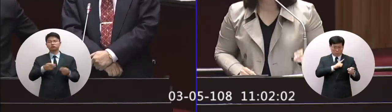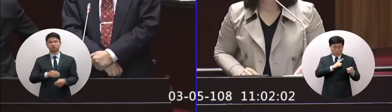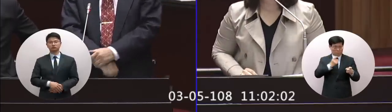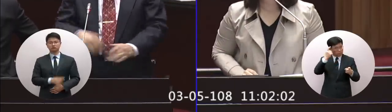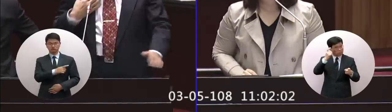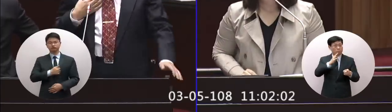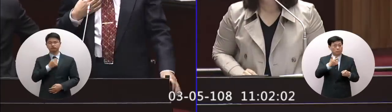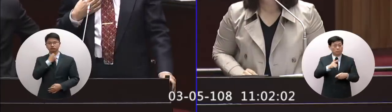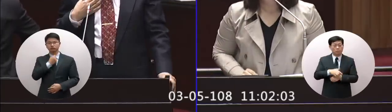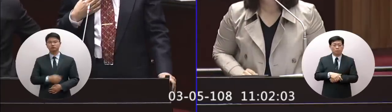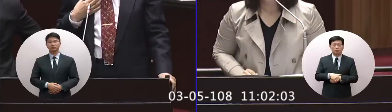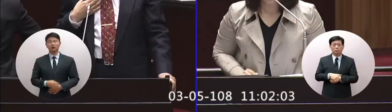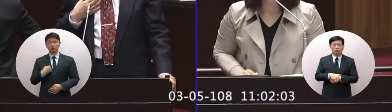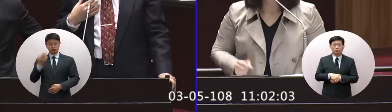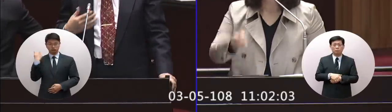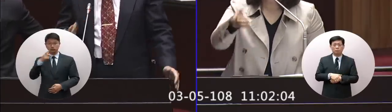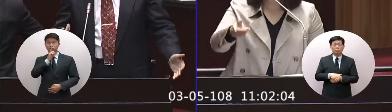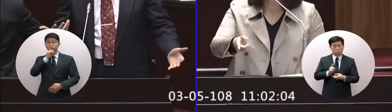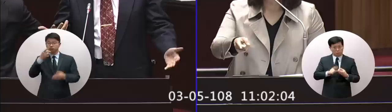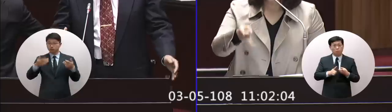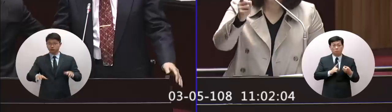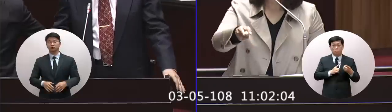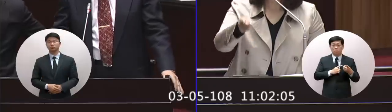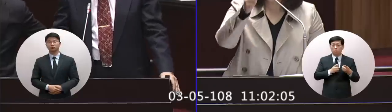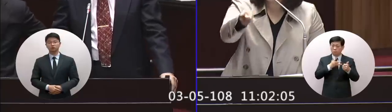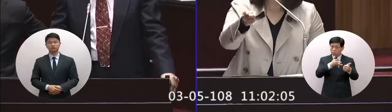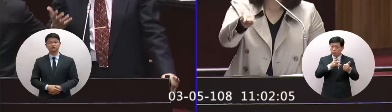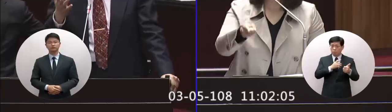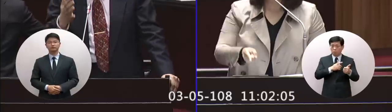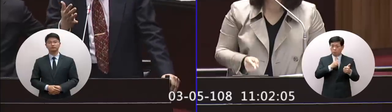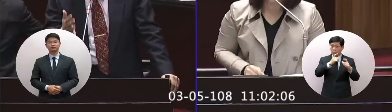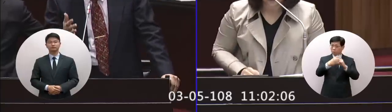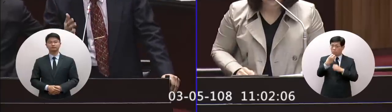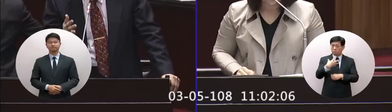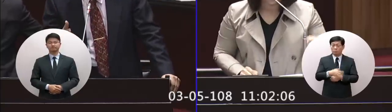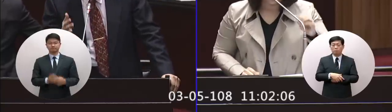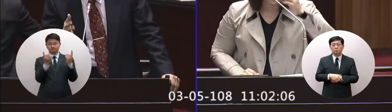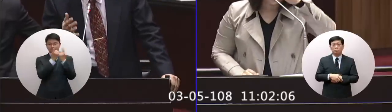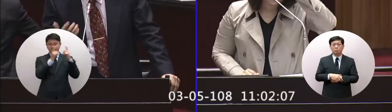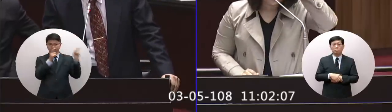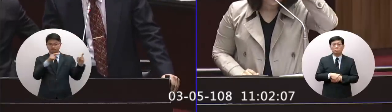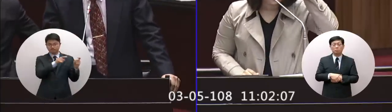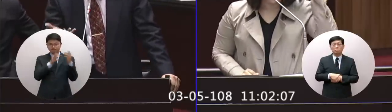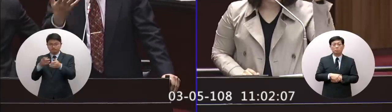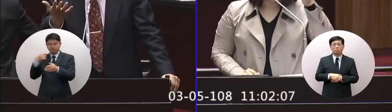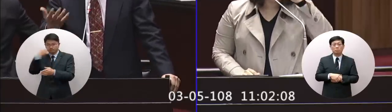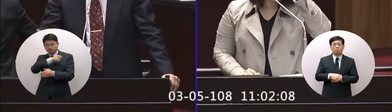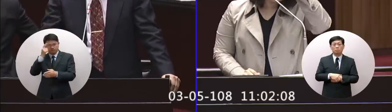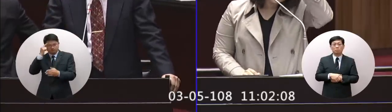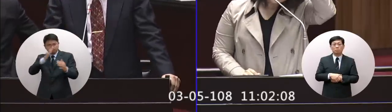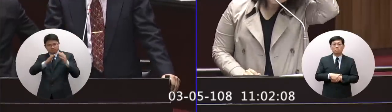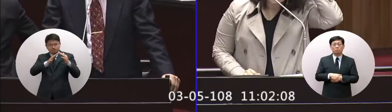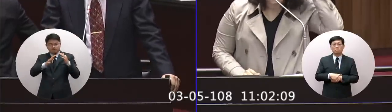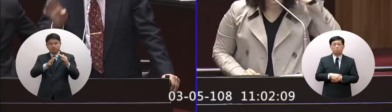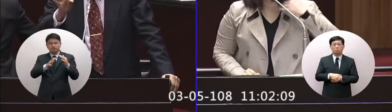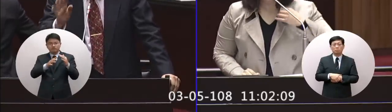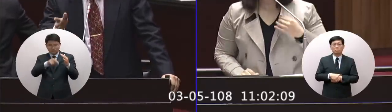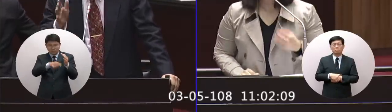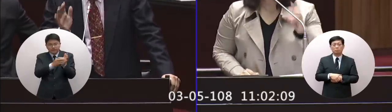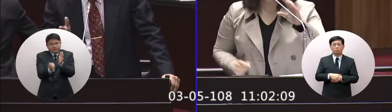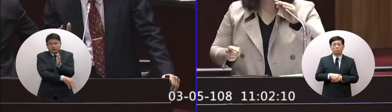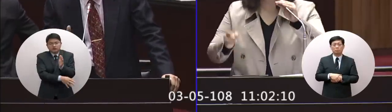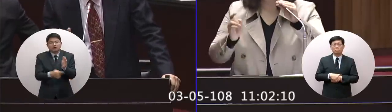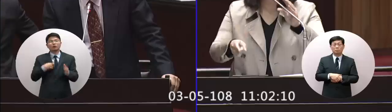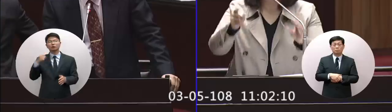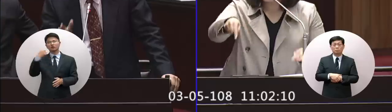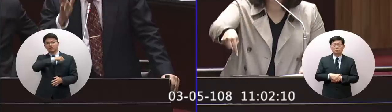嘛？ 他说我讲过啊。 对，那所以啊，我要的是你的态度啊。 北京只要放弃对台动武，两岸就有和平啦。第二